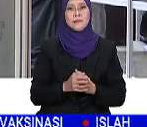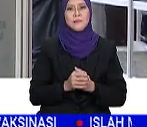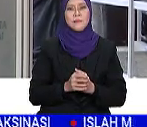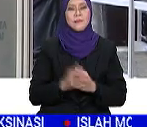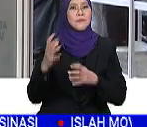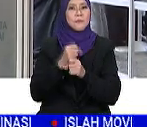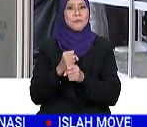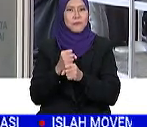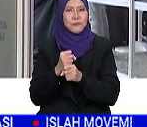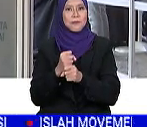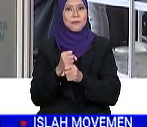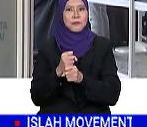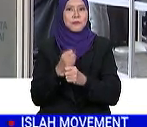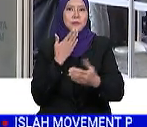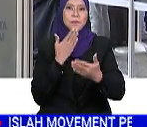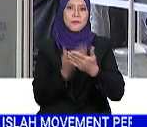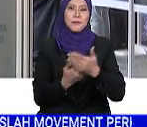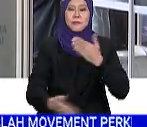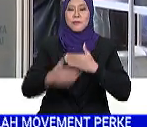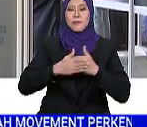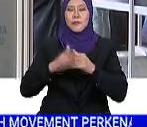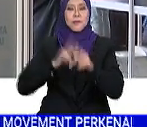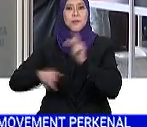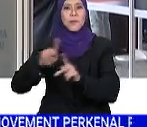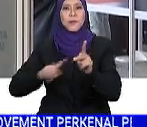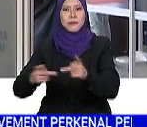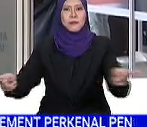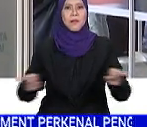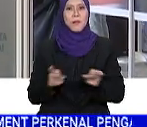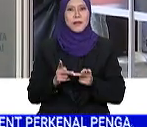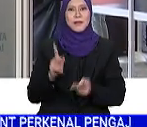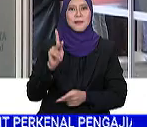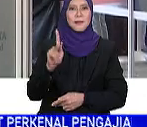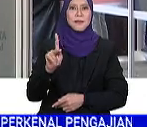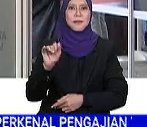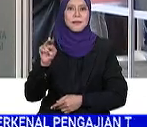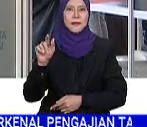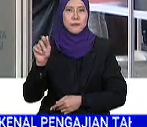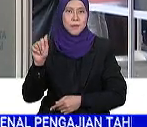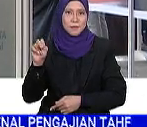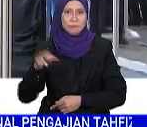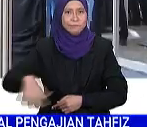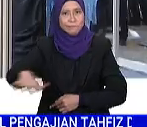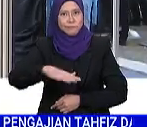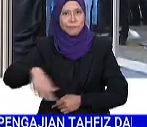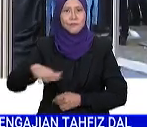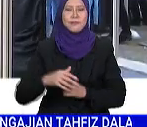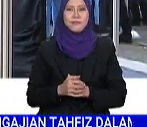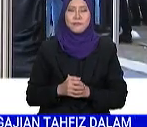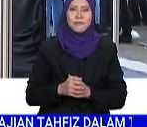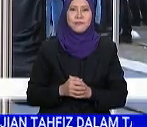mengeluarkan hasil yang baik kepada yang penduduk yang sekitar kawasan yang terlibat Panburni lah.